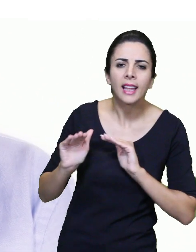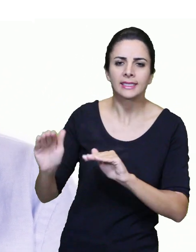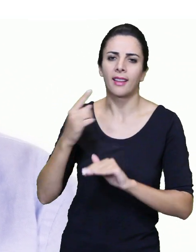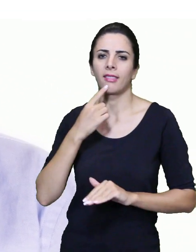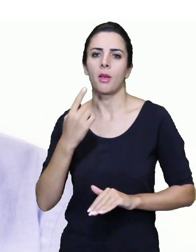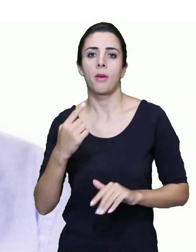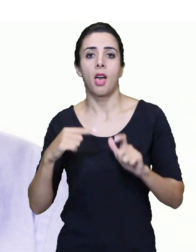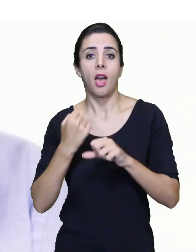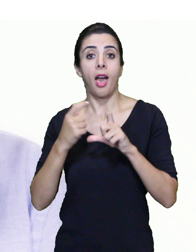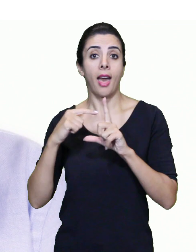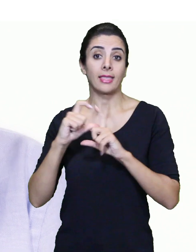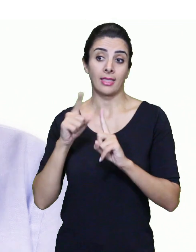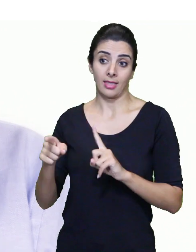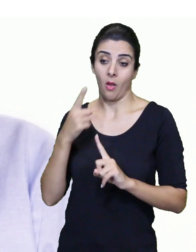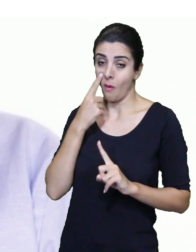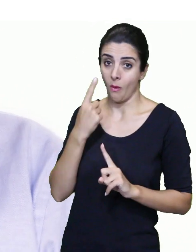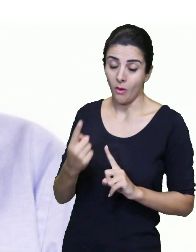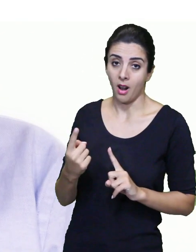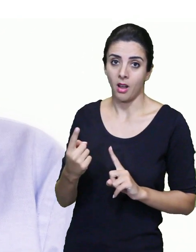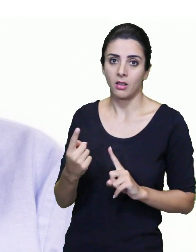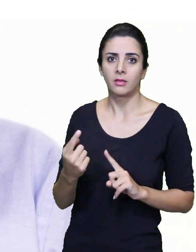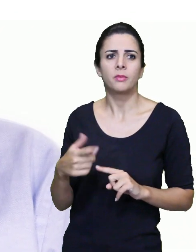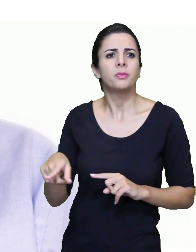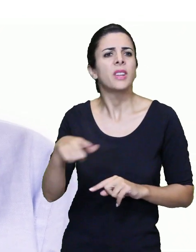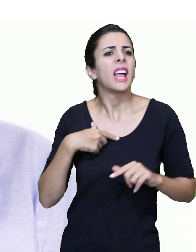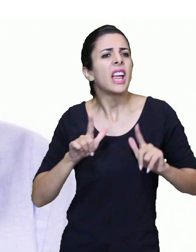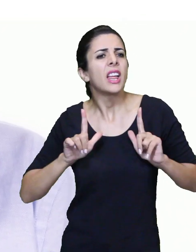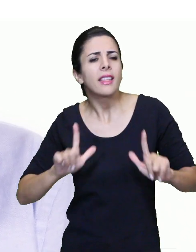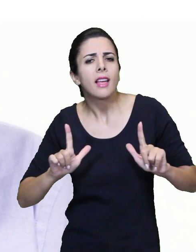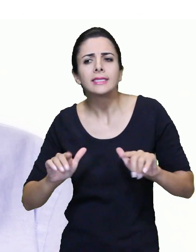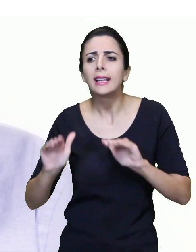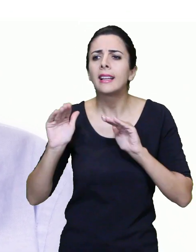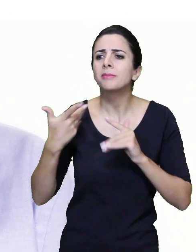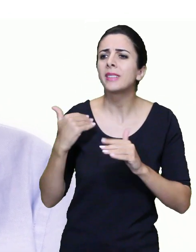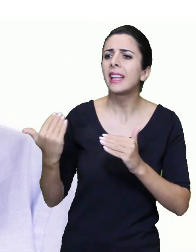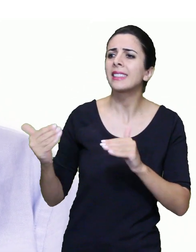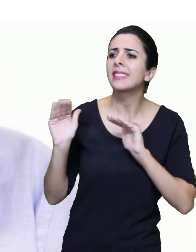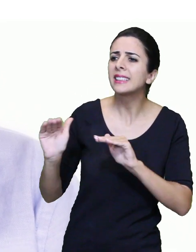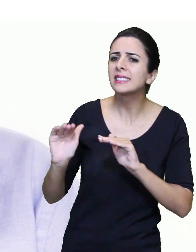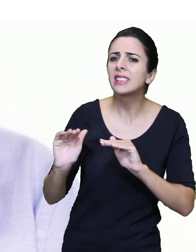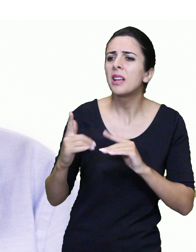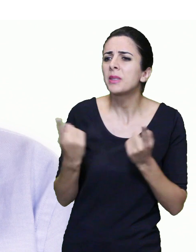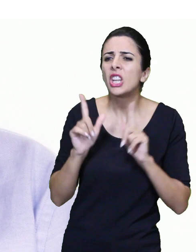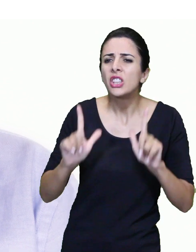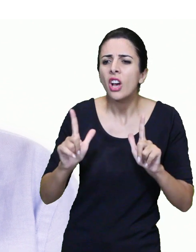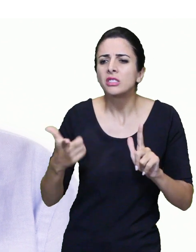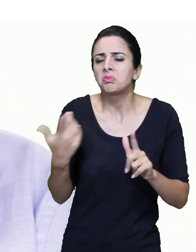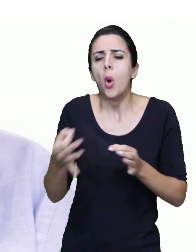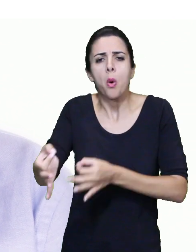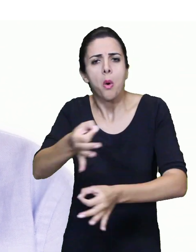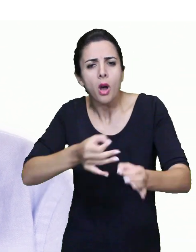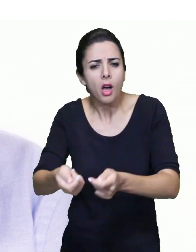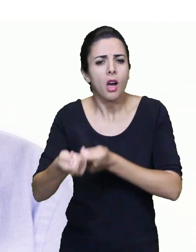.engelsizdestek.org İhtiyaç duyulan, destek duyulan her alanda, bir organizasyonda, bir